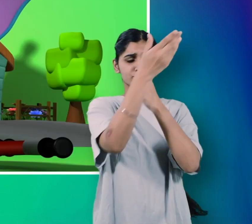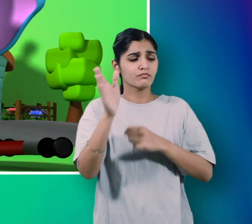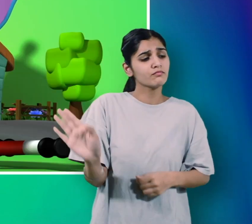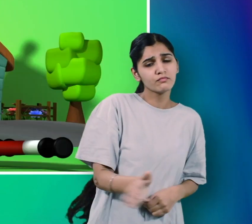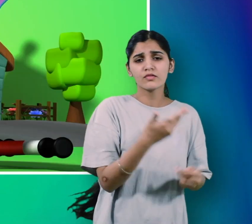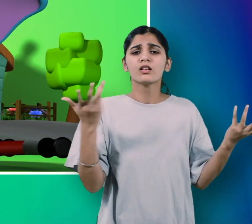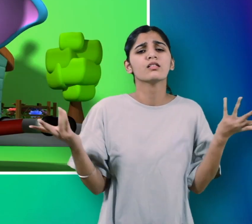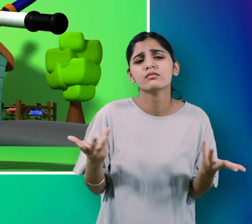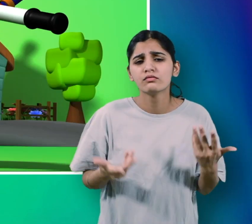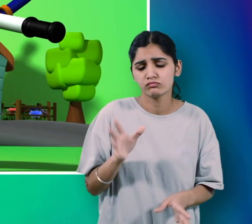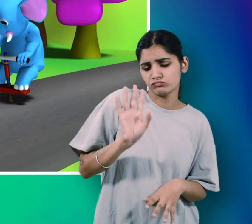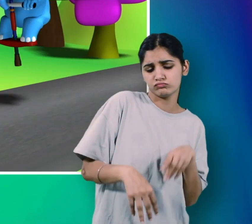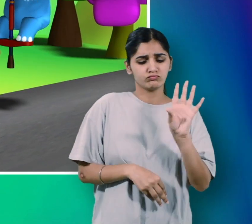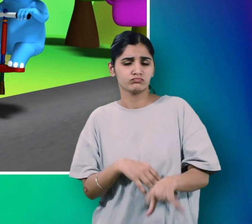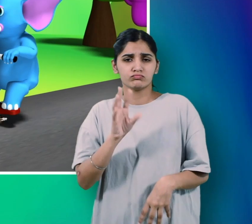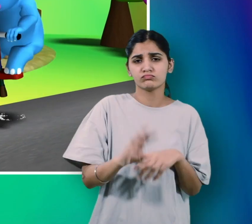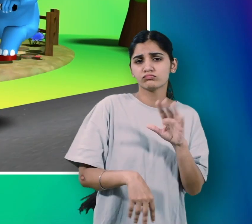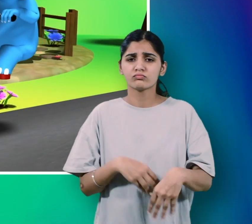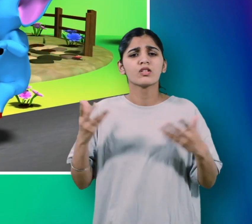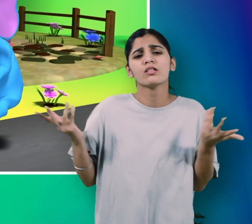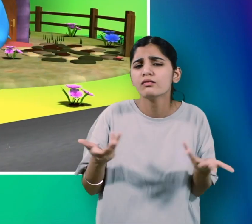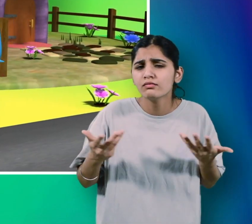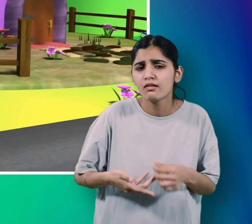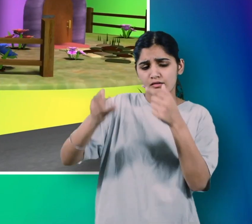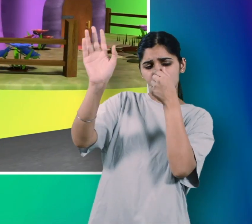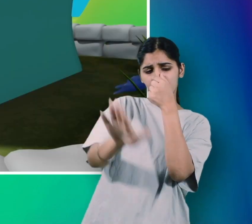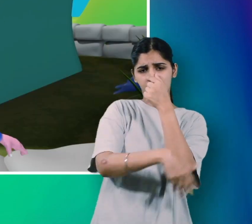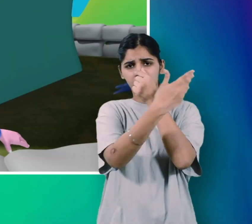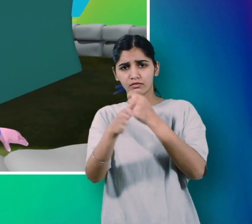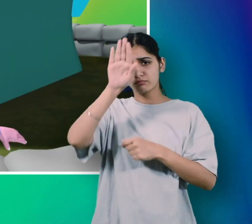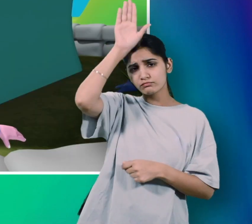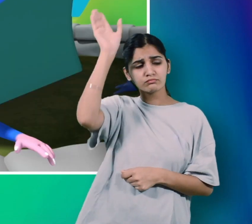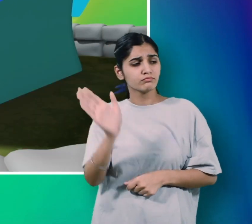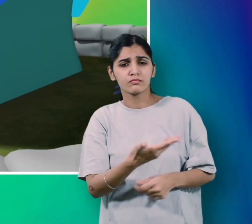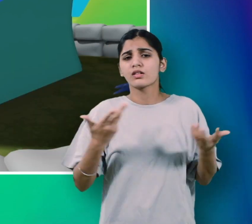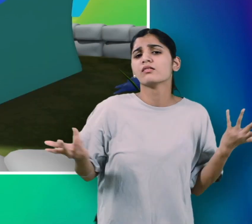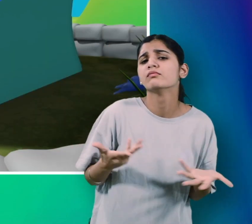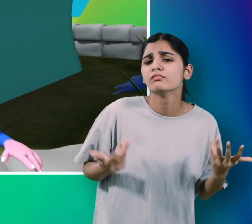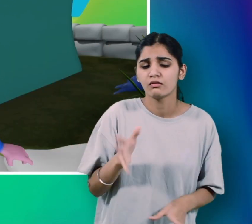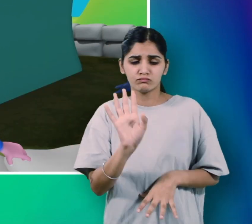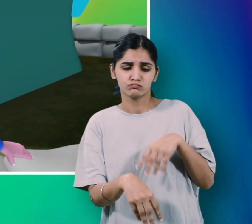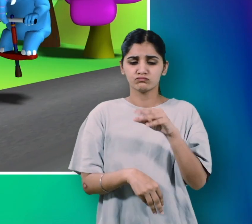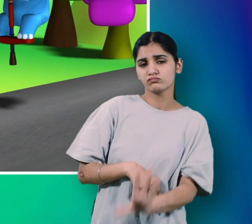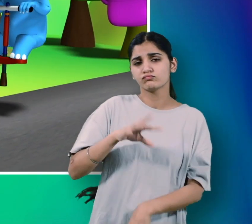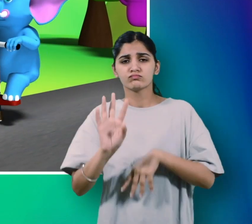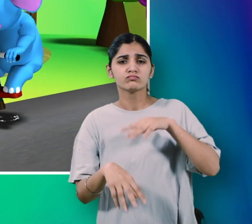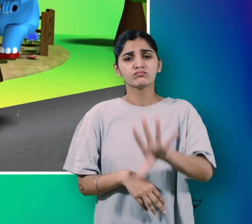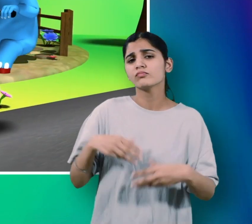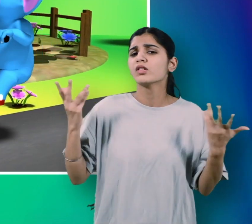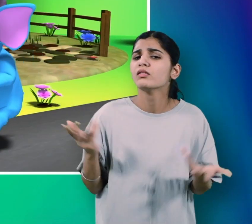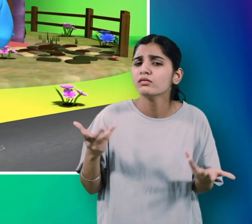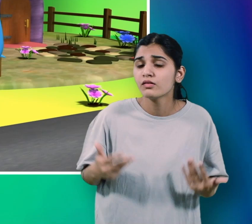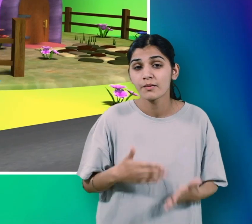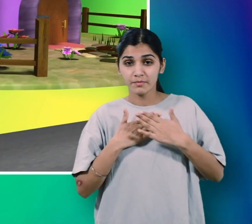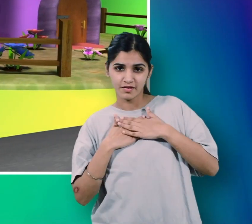हाथी राजा कहाँ चले, सुंदेला के कहाँ चले। हाथी राजा कहाँ चले, सुंदेला